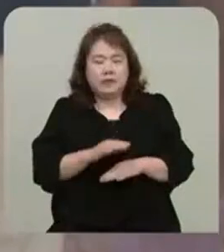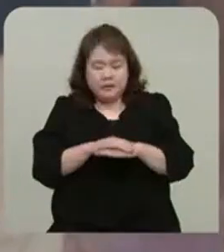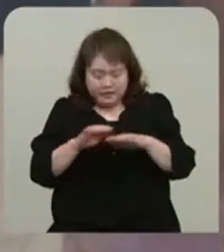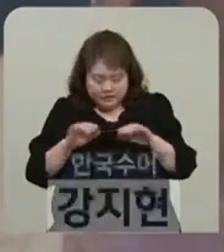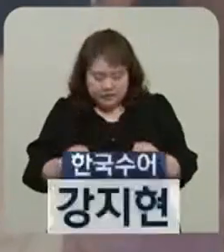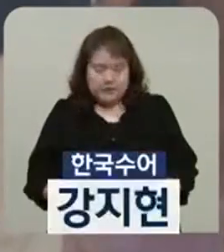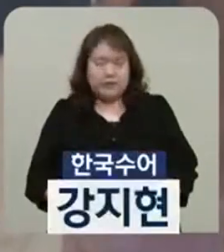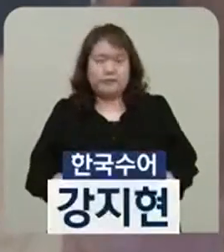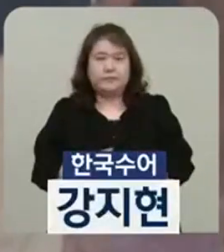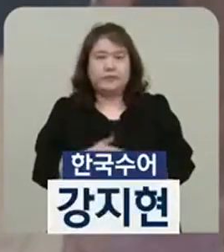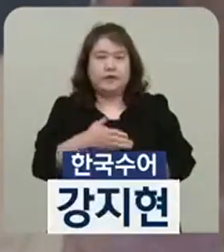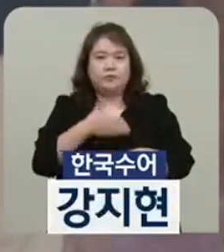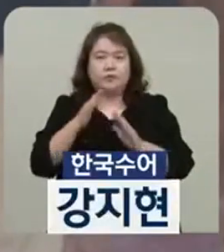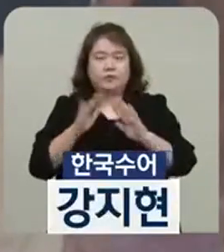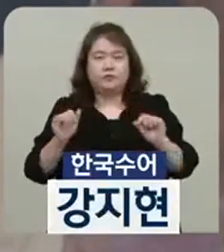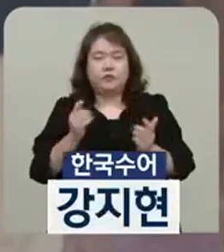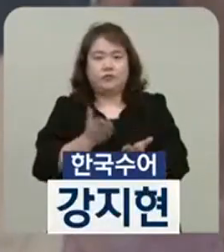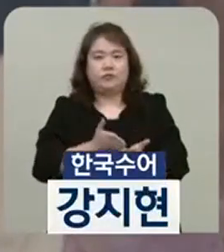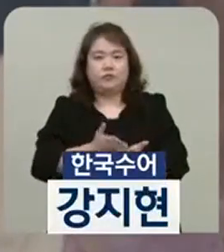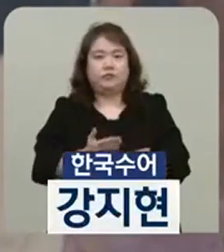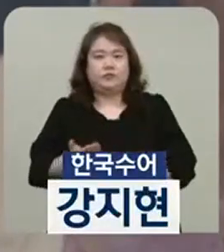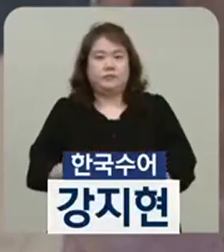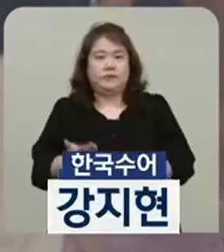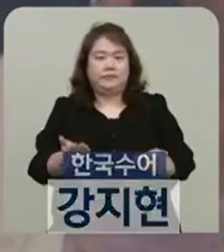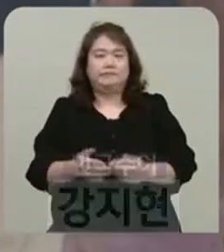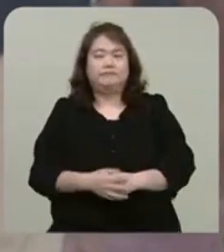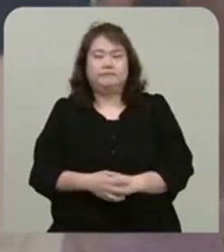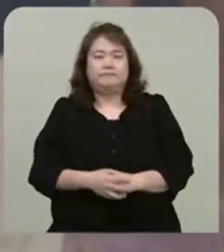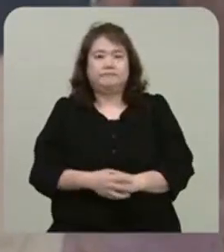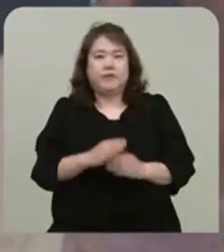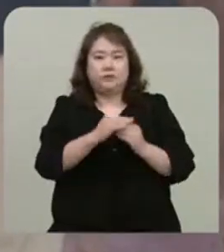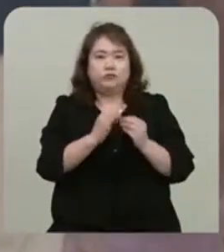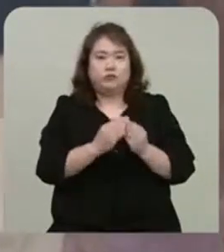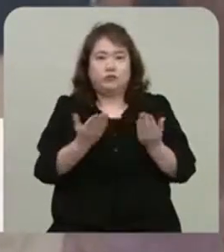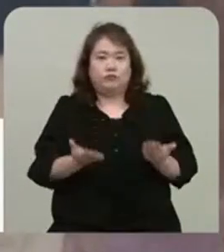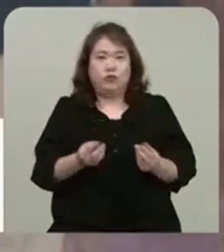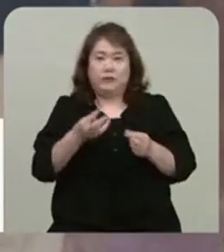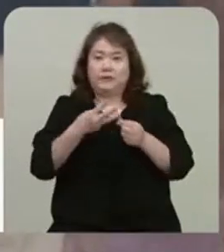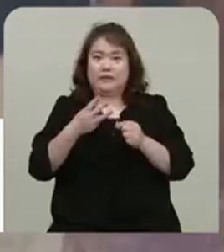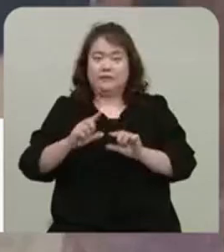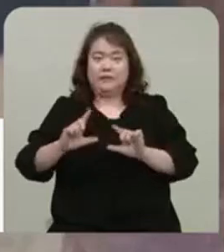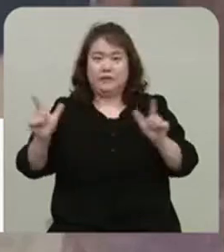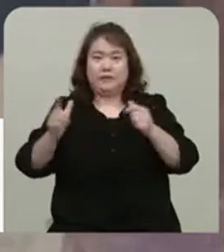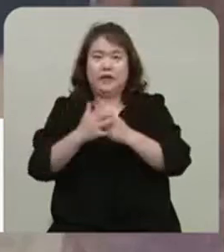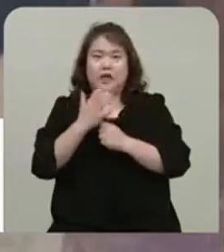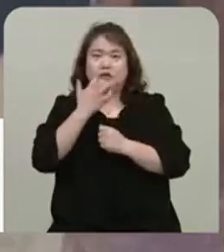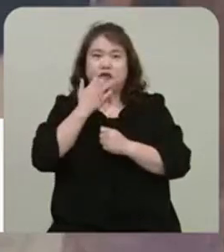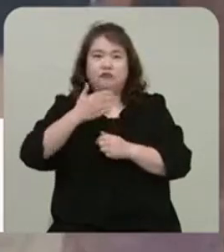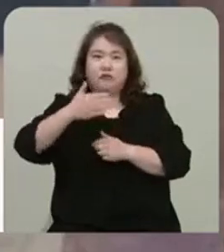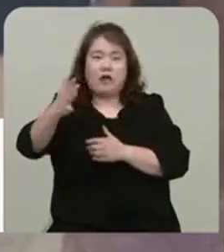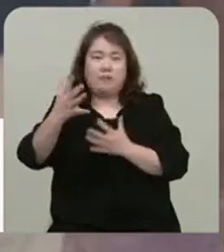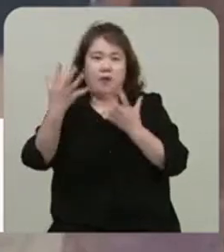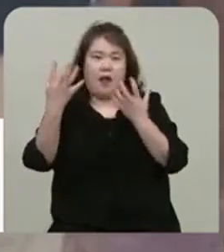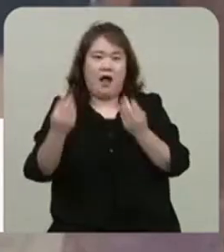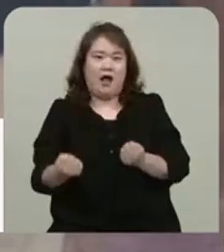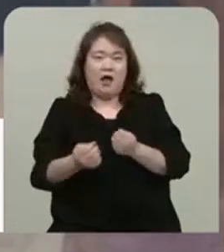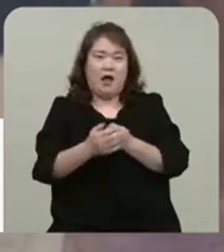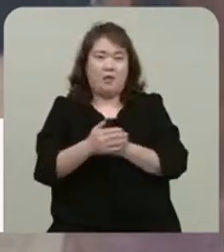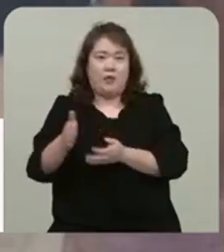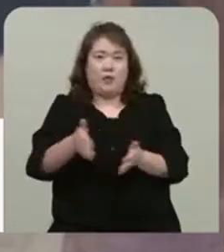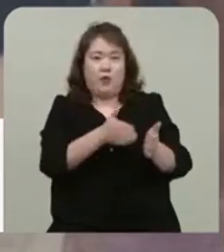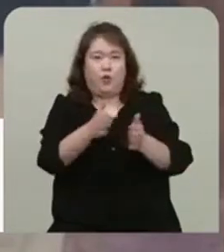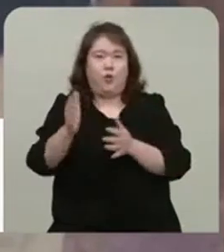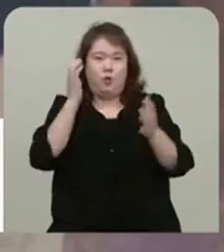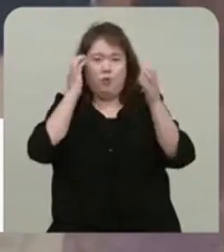시청자 여러분 안녕하십니까. 9시 전북권 뉴스입니다. 추석 연휴 사흘째인 오늘 이른 귀경이 시작되며 도로 곳곳이